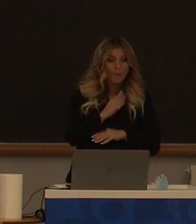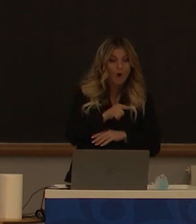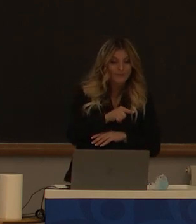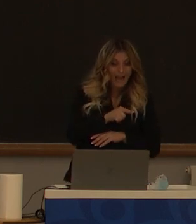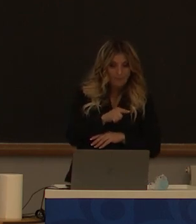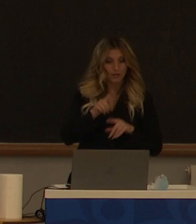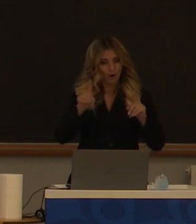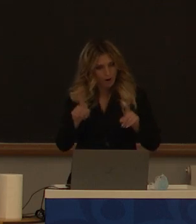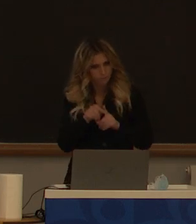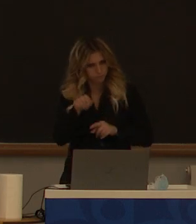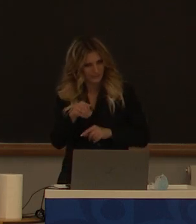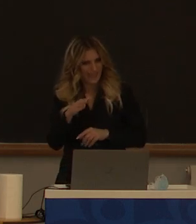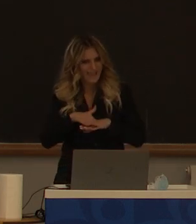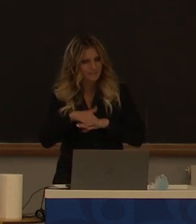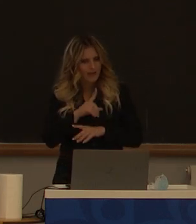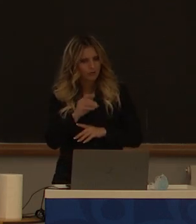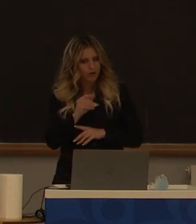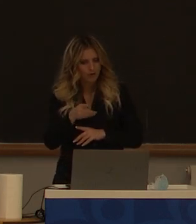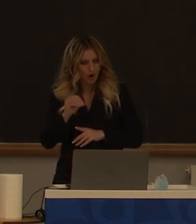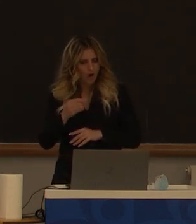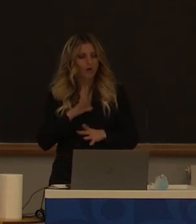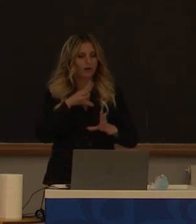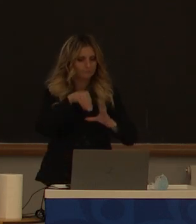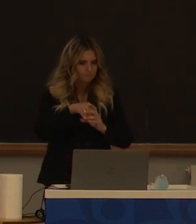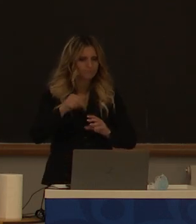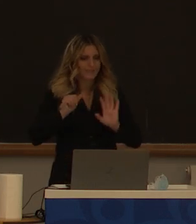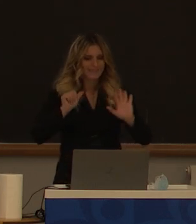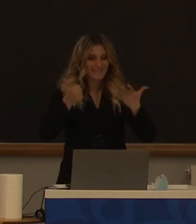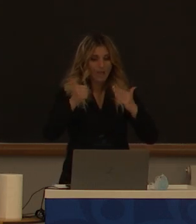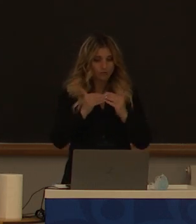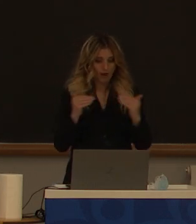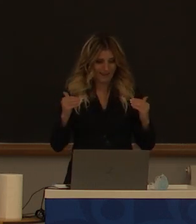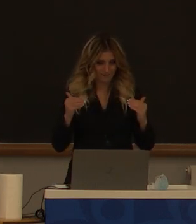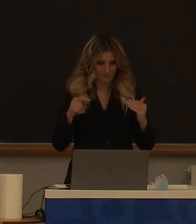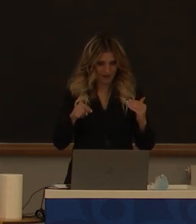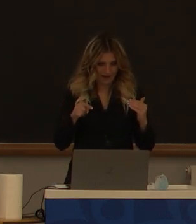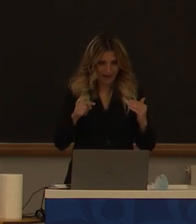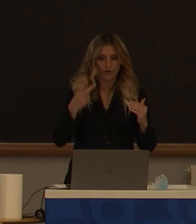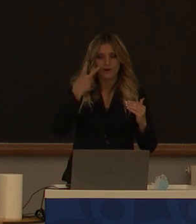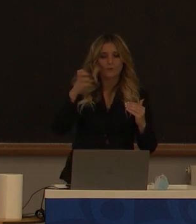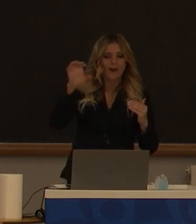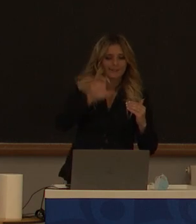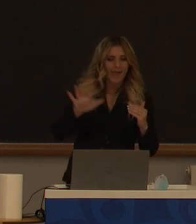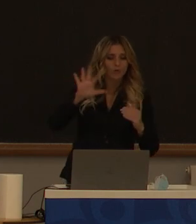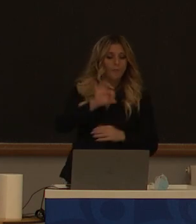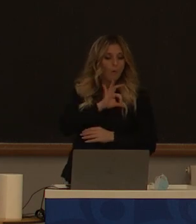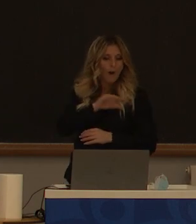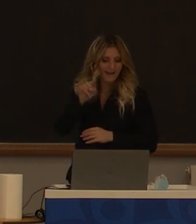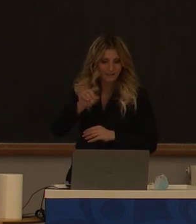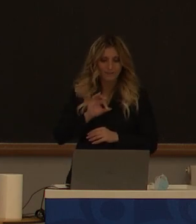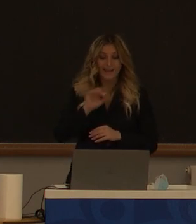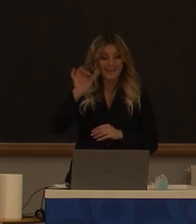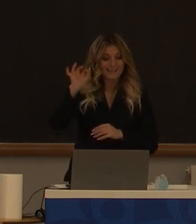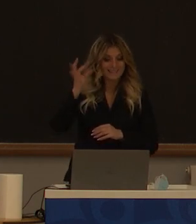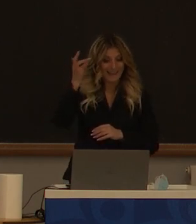l'esperto zoologo rientra, diciamo, sia nel settimo livello 4 del, europeo delle qualifiche, sia nell'ottavo